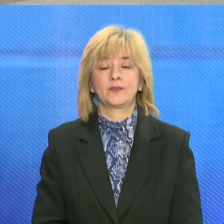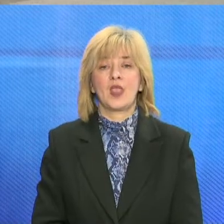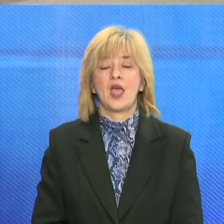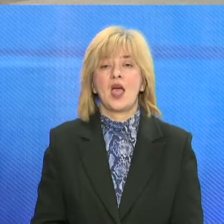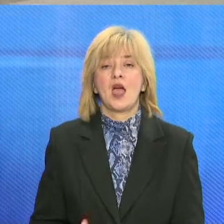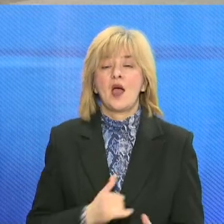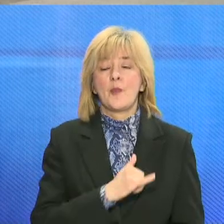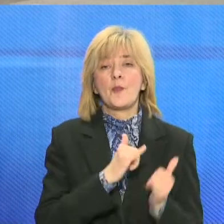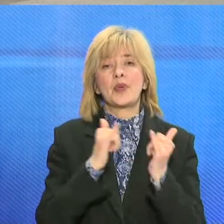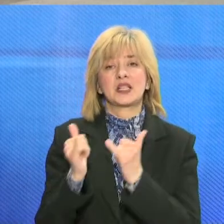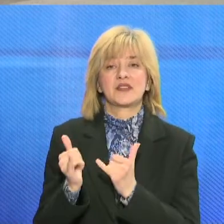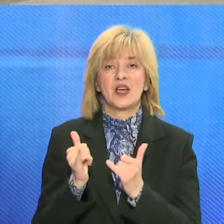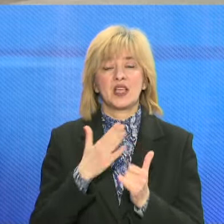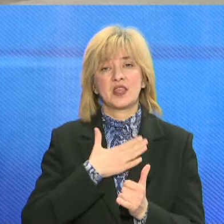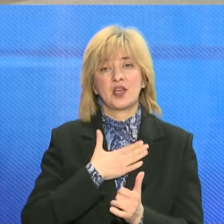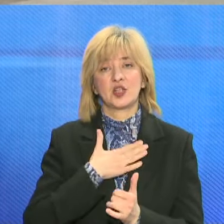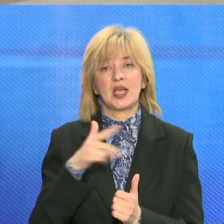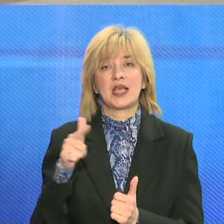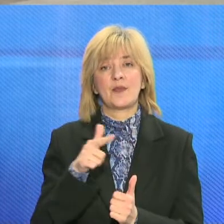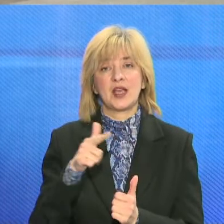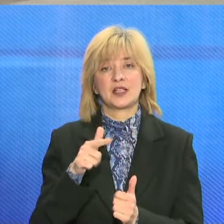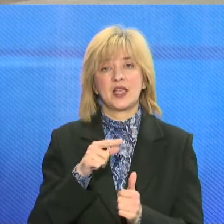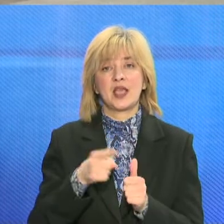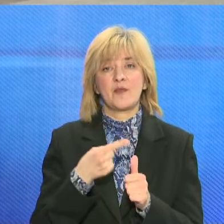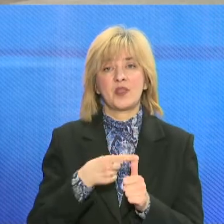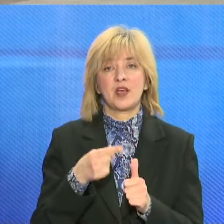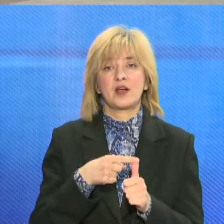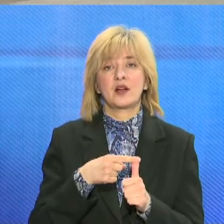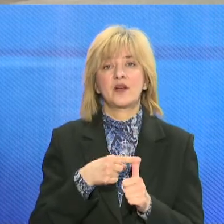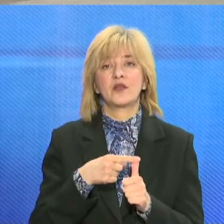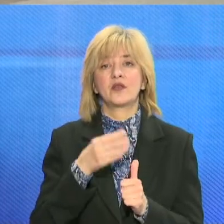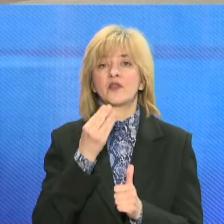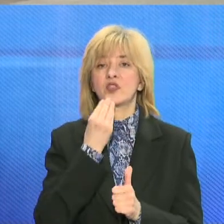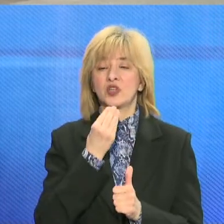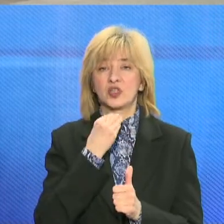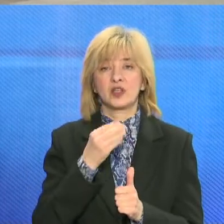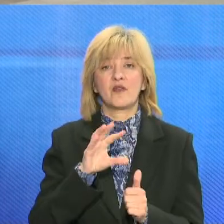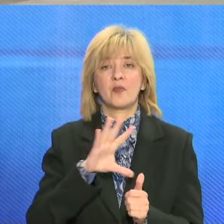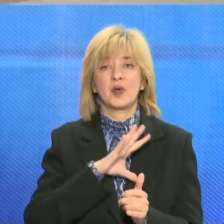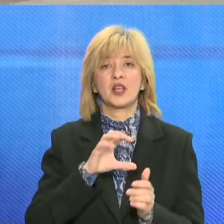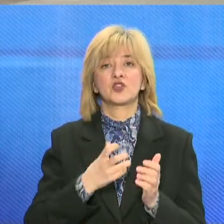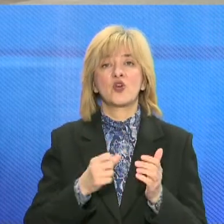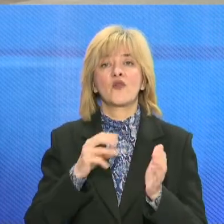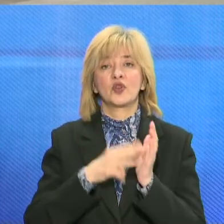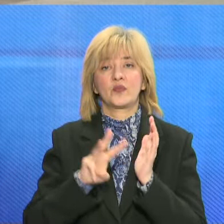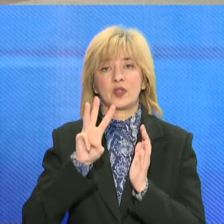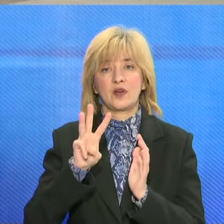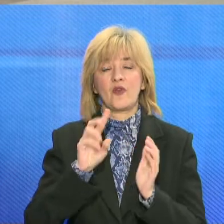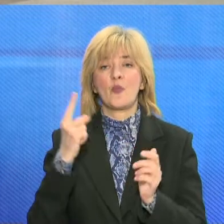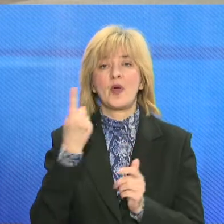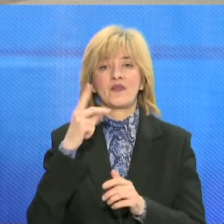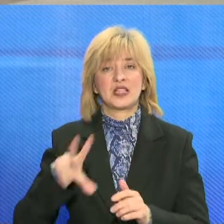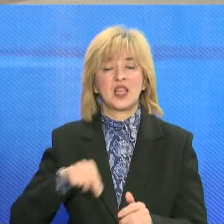Присвоение нашей гимназии имени Феликса Эдмундовича Дзержинского зародилось еще в 1983 году. У первого директора, тогда еще 25-й